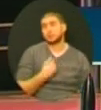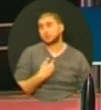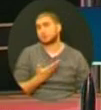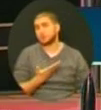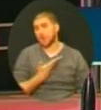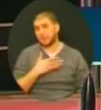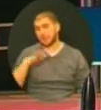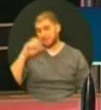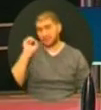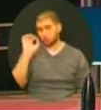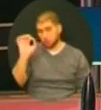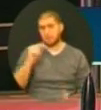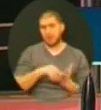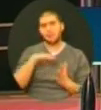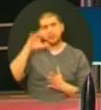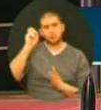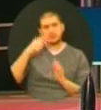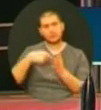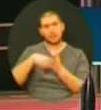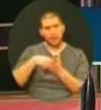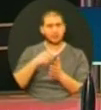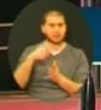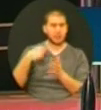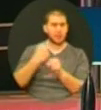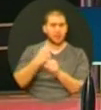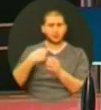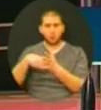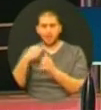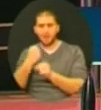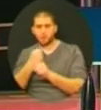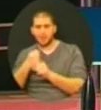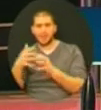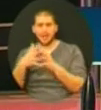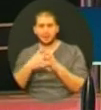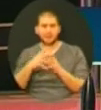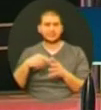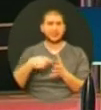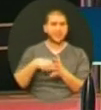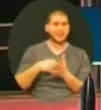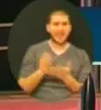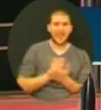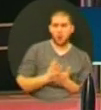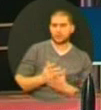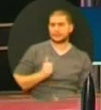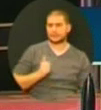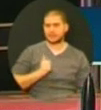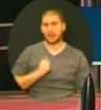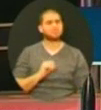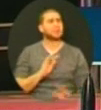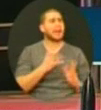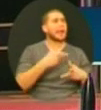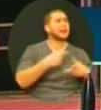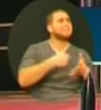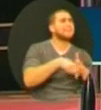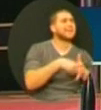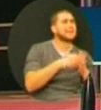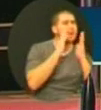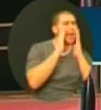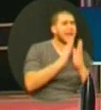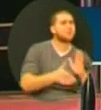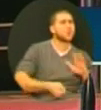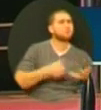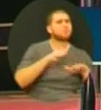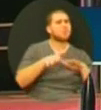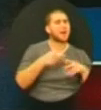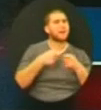את מסקנותיו, כי במסקנות שצריך לתקן, צריך לתקן בעבודת הקבינט, צריך לתקן בהיערכות צה"ל, צריך לתקן במחקר ופיתוח. איך מתקנים אמון של ראש